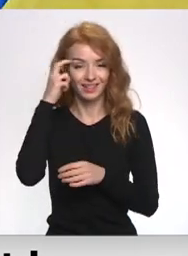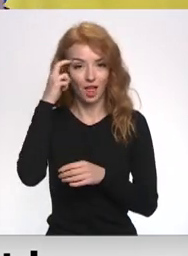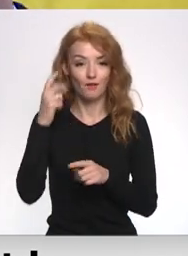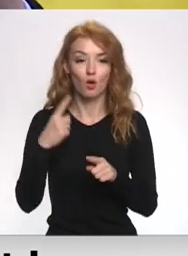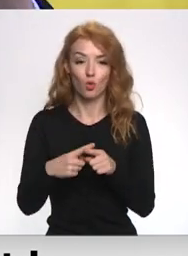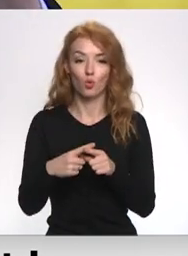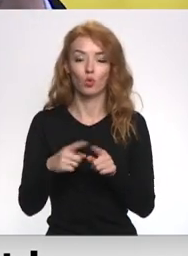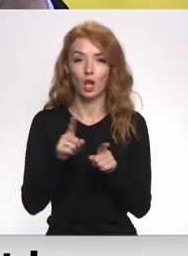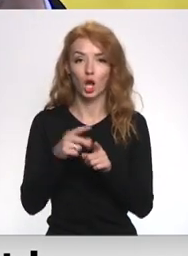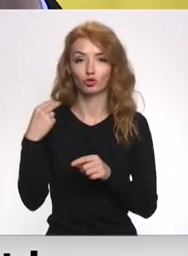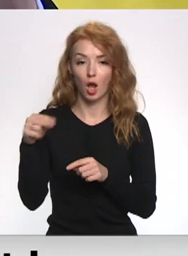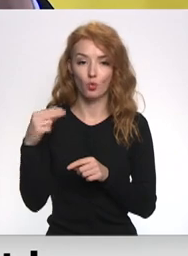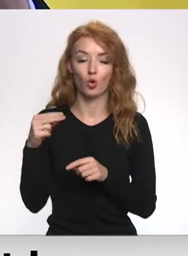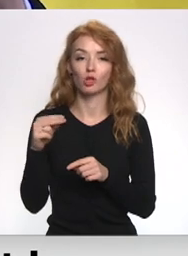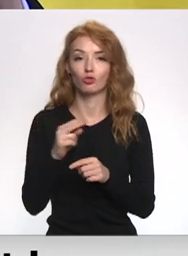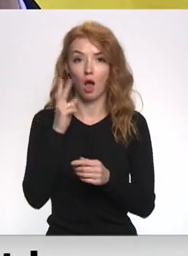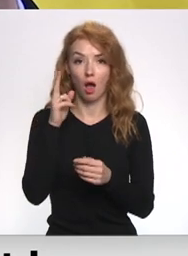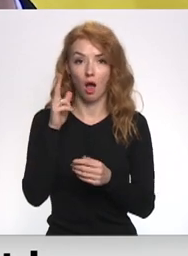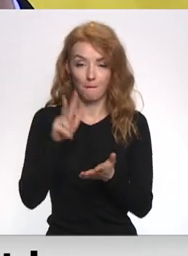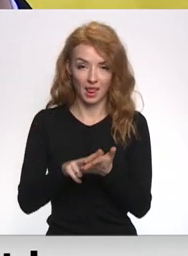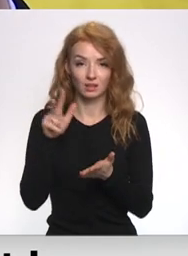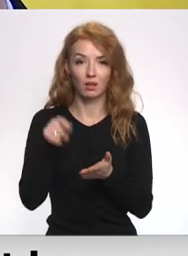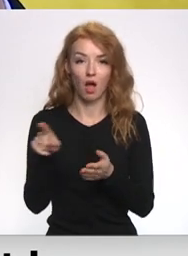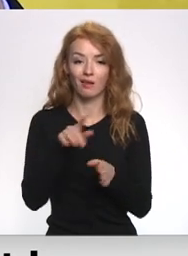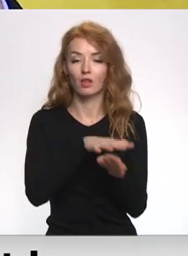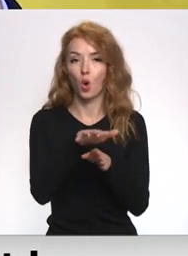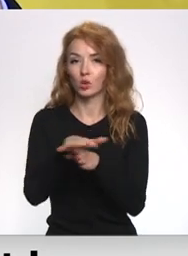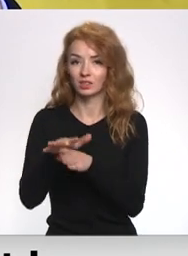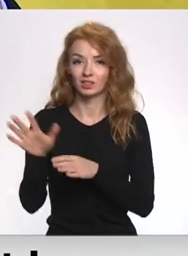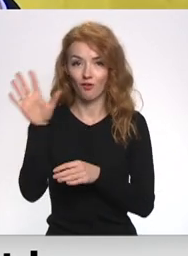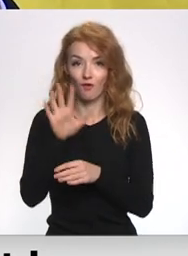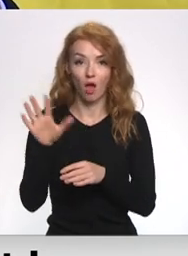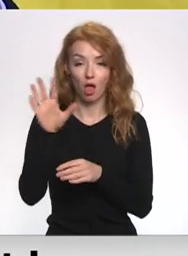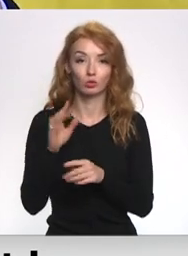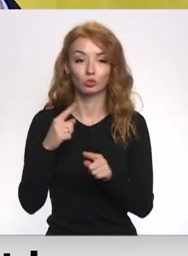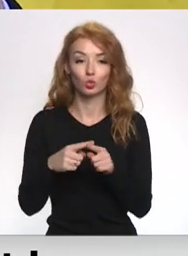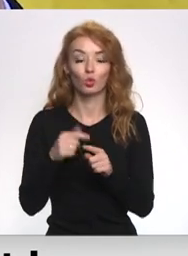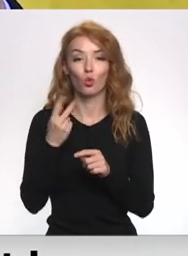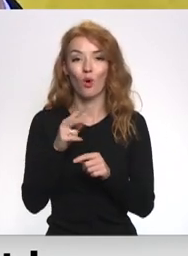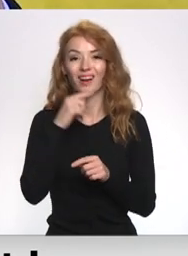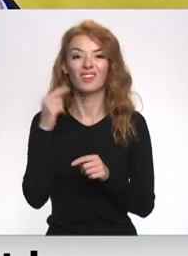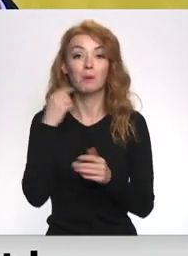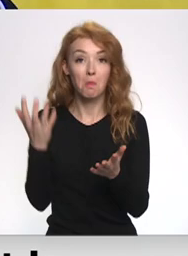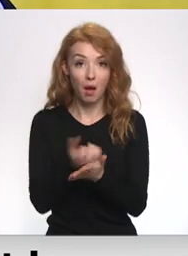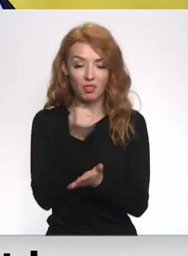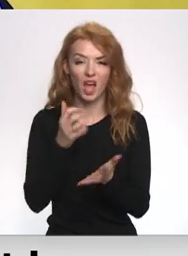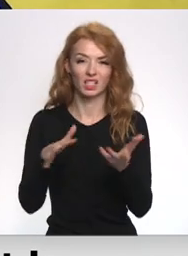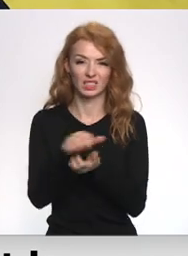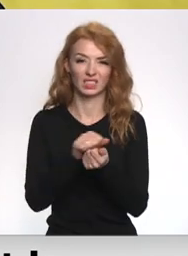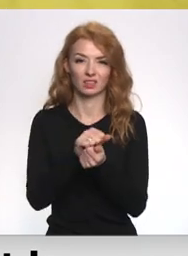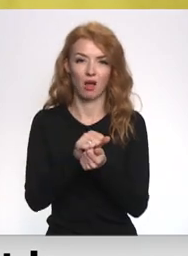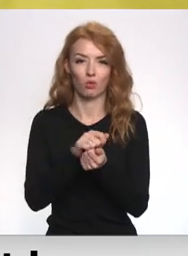pirmīt Zaporižē vēlreiz apliecina, ka tā ir teroristiskā valsts un vienīgas, ko viņa vēlēs panākt, iznīcināt Ukrainas